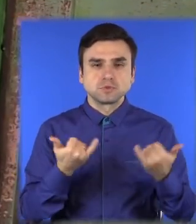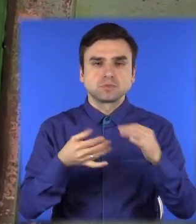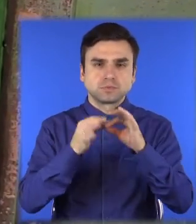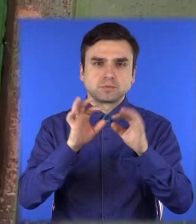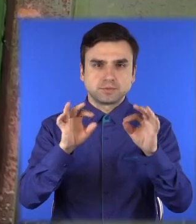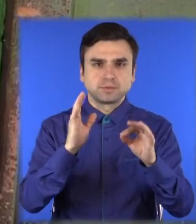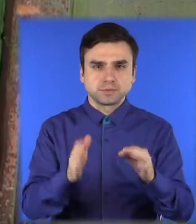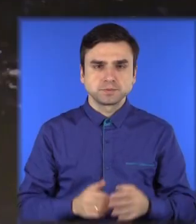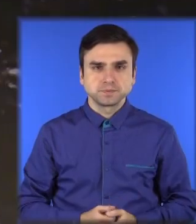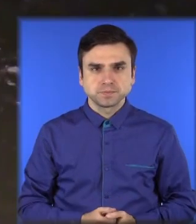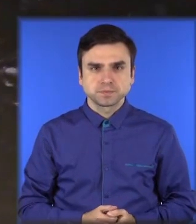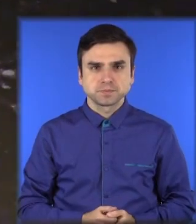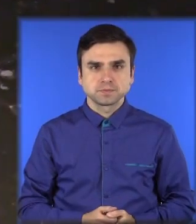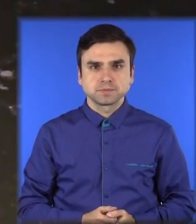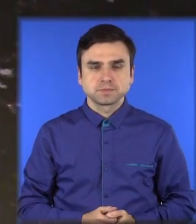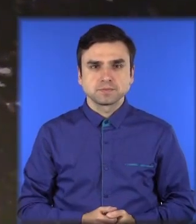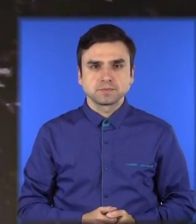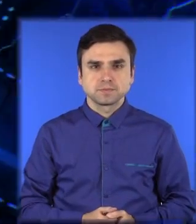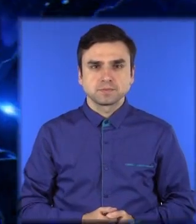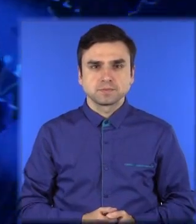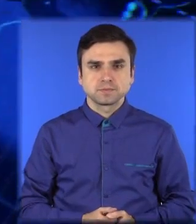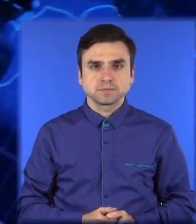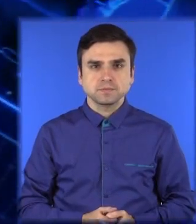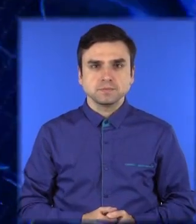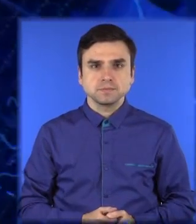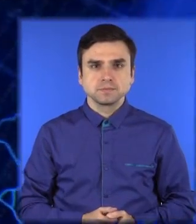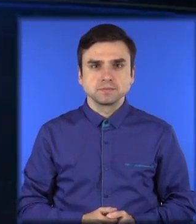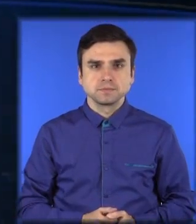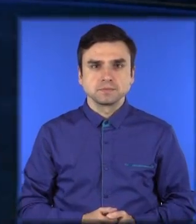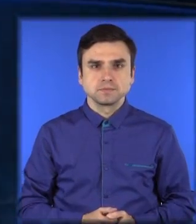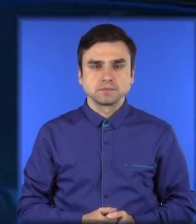Подробиці цих та інших новин просто зараз.